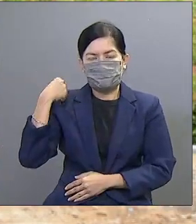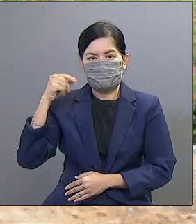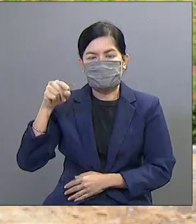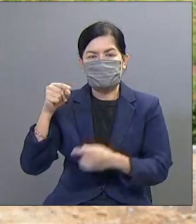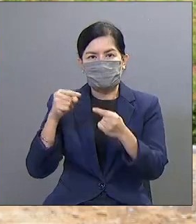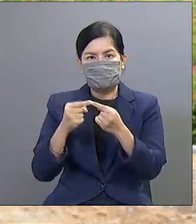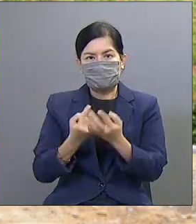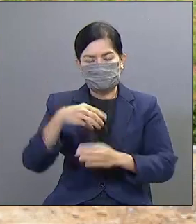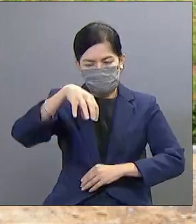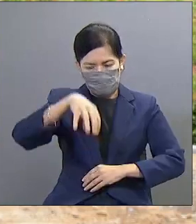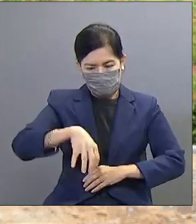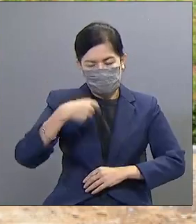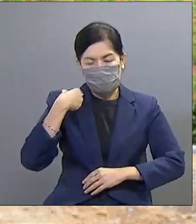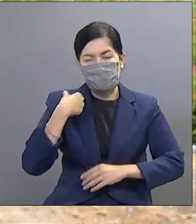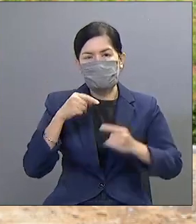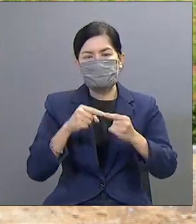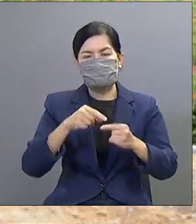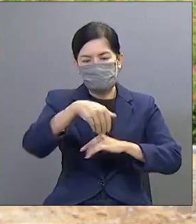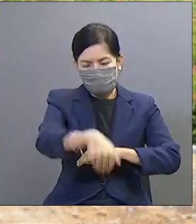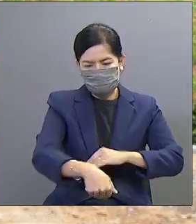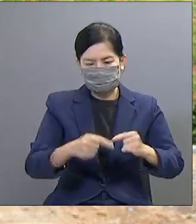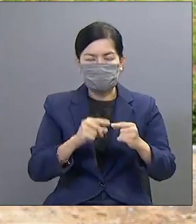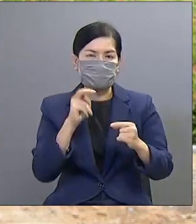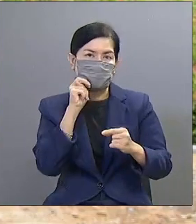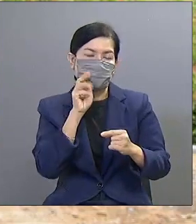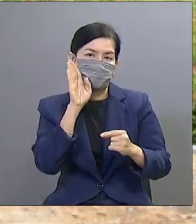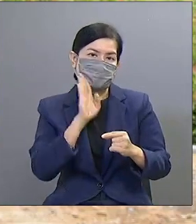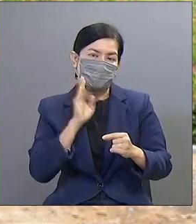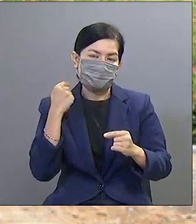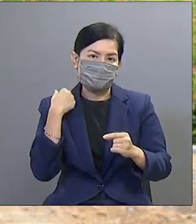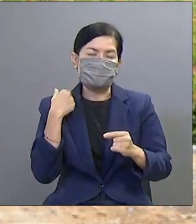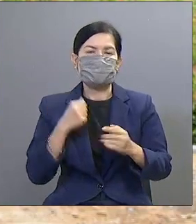เว Limaterunde เห พลบstad soi Stan